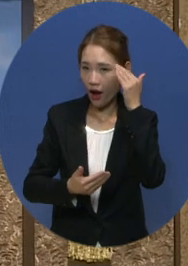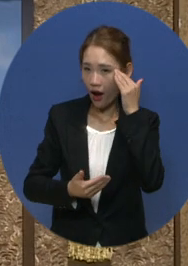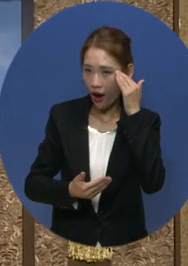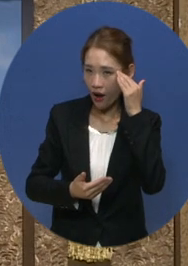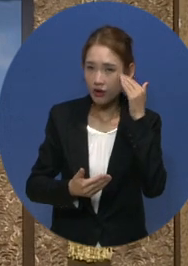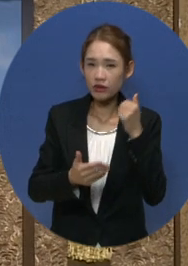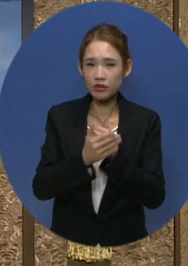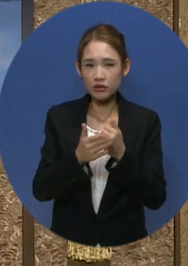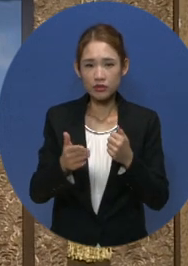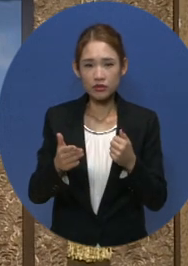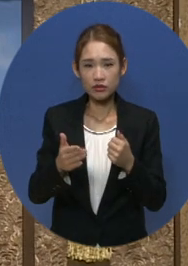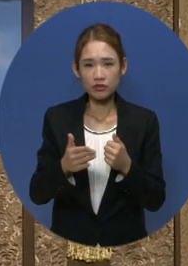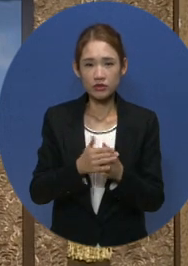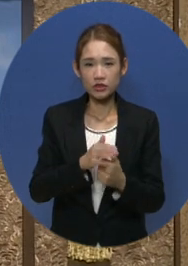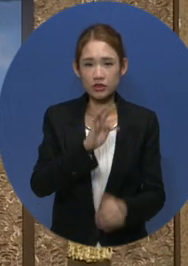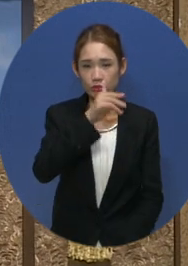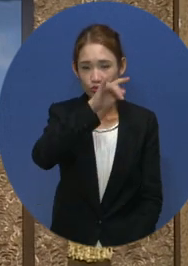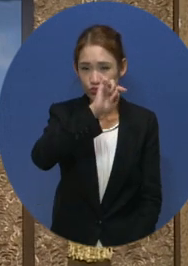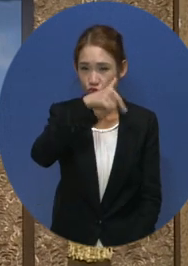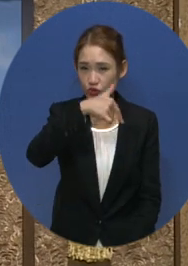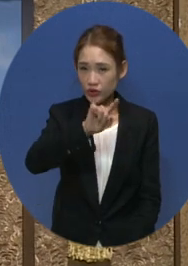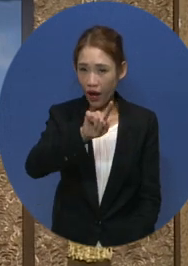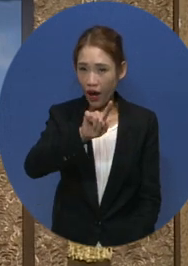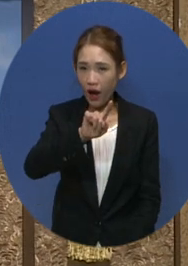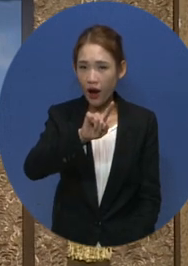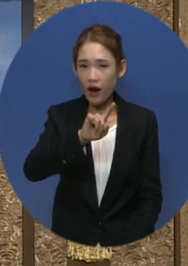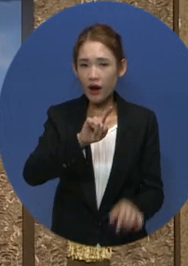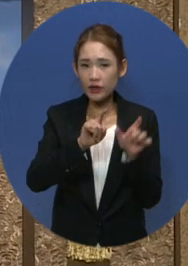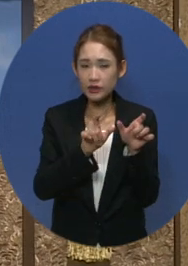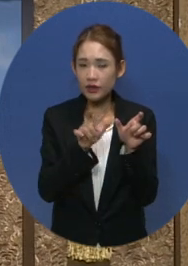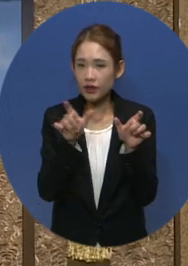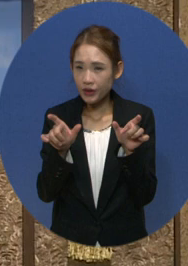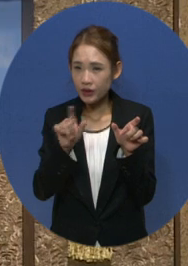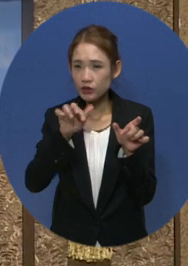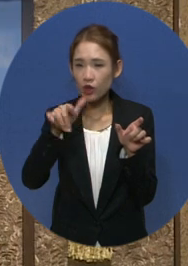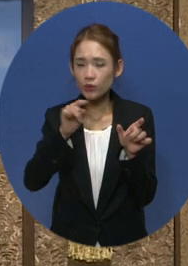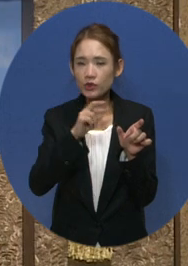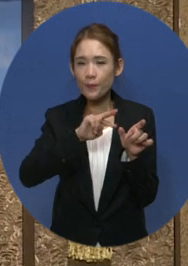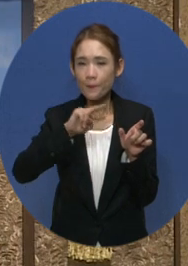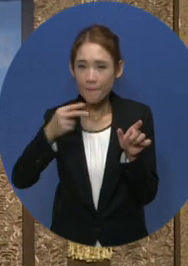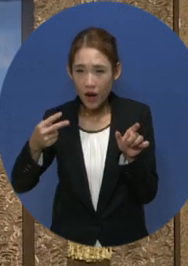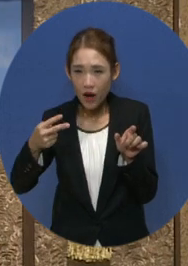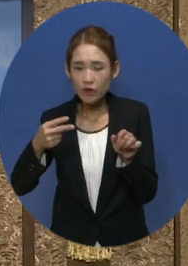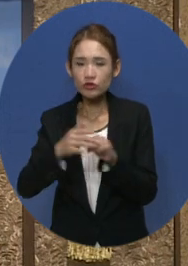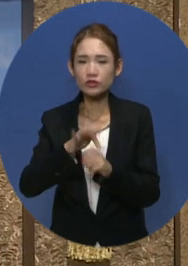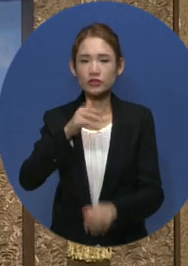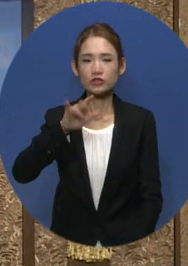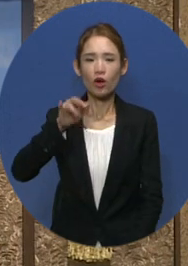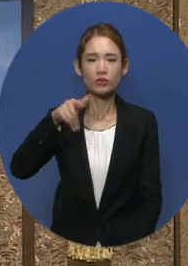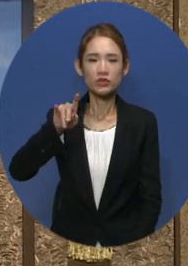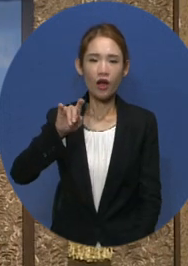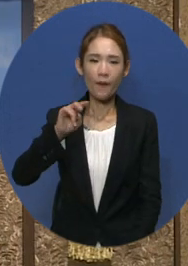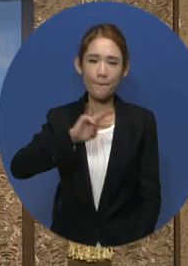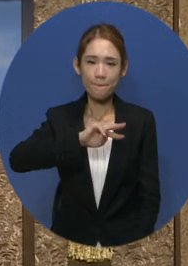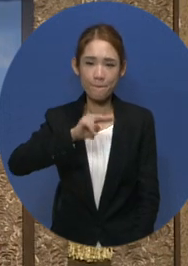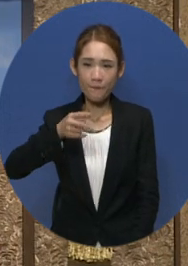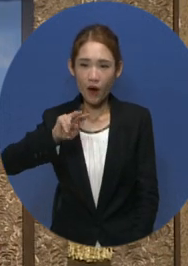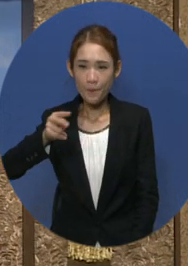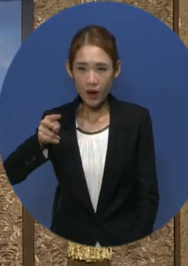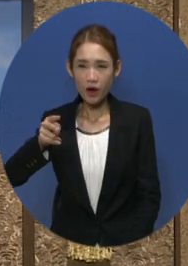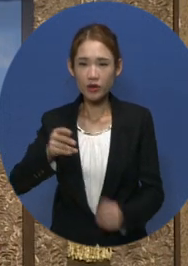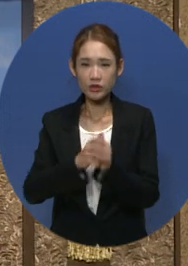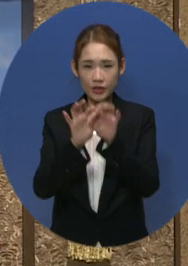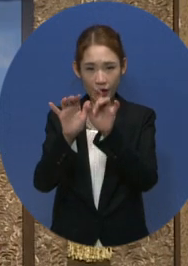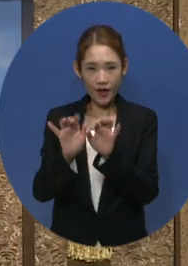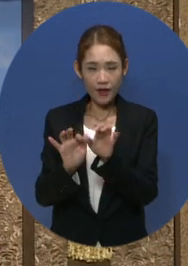묵자, 이제 우리가 보는 글씨를 묵자라 그러거든요. 네. 그 묵자를 점자로 번역하는 아. 점자 번역할 수 있도록